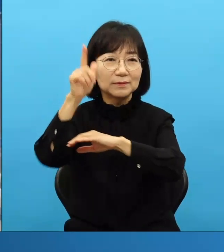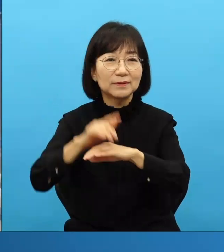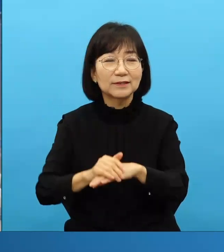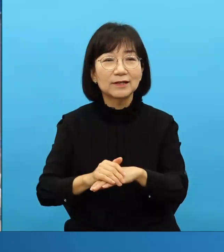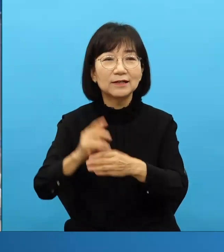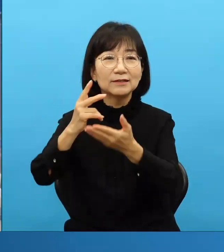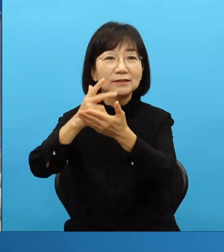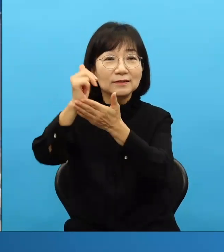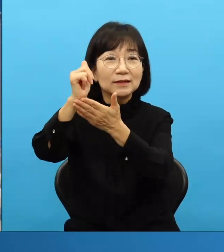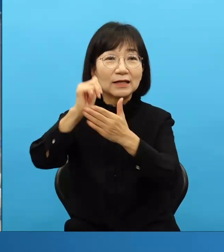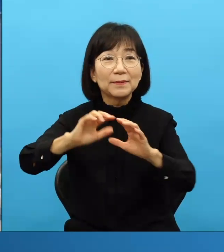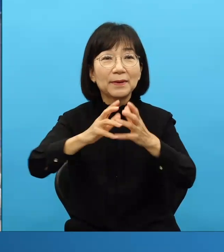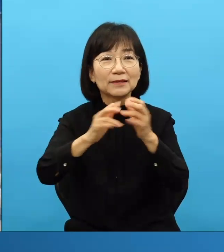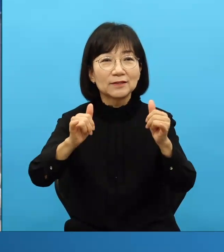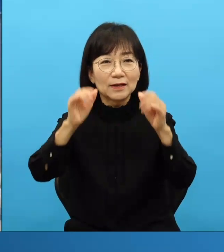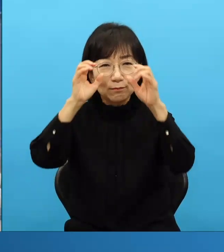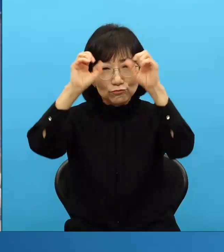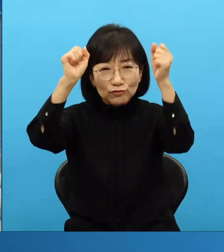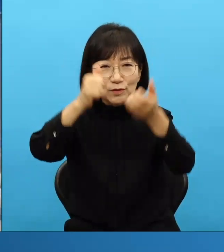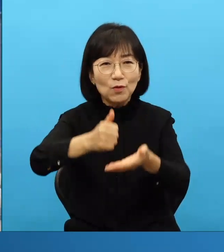뛰어나심이로다.